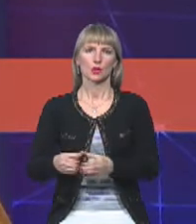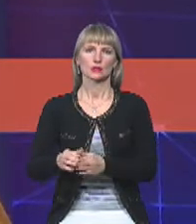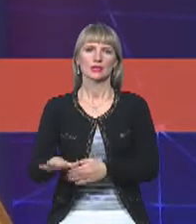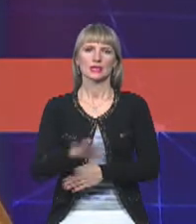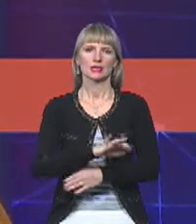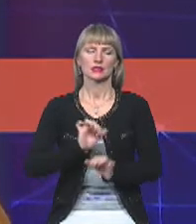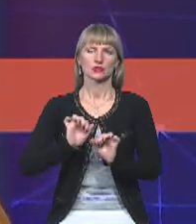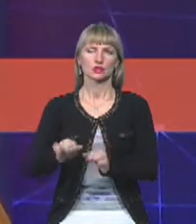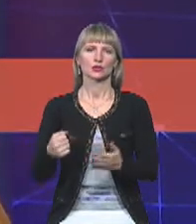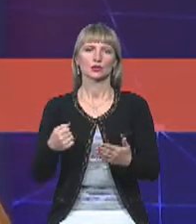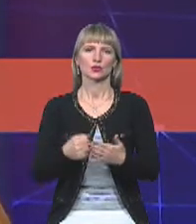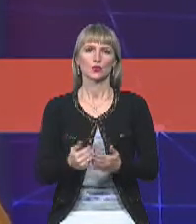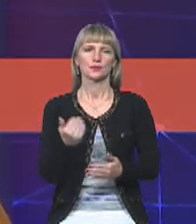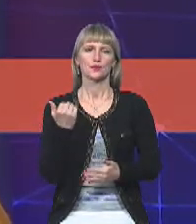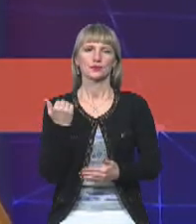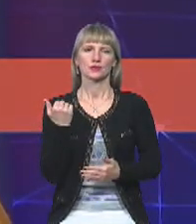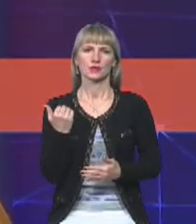оборони